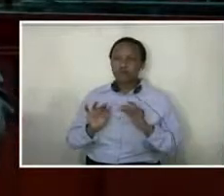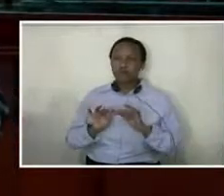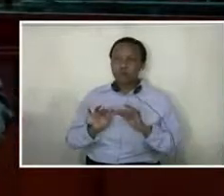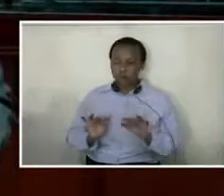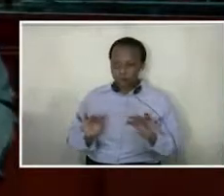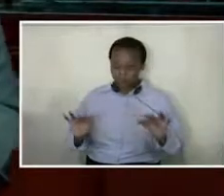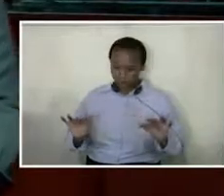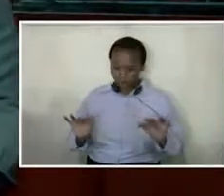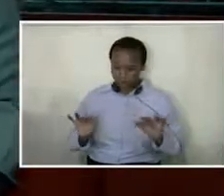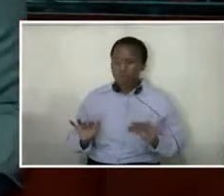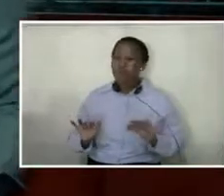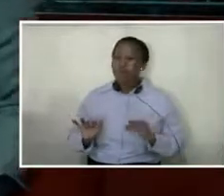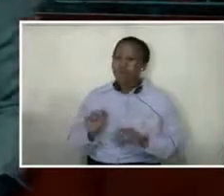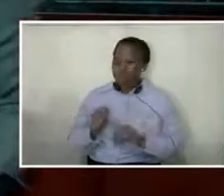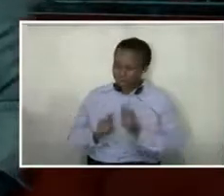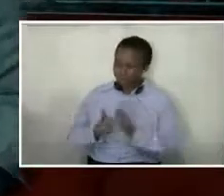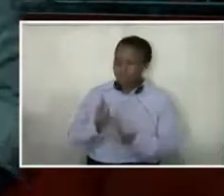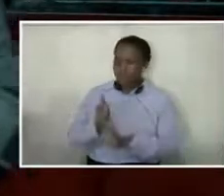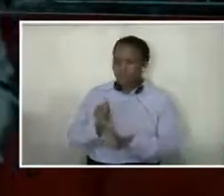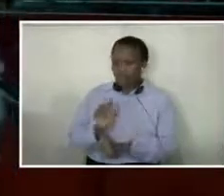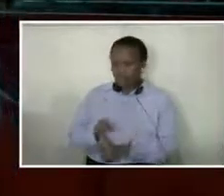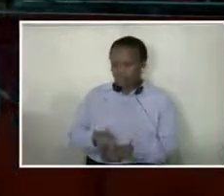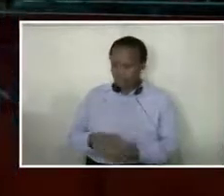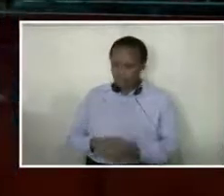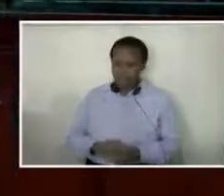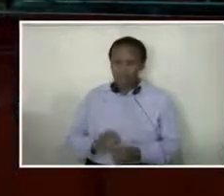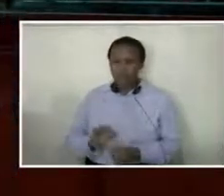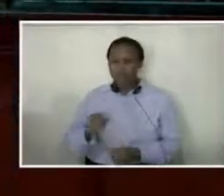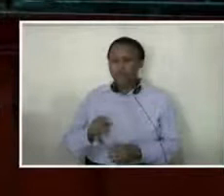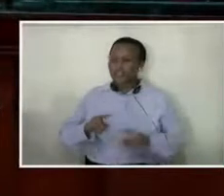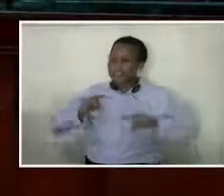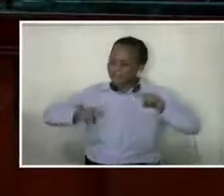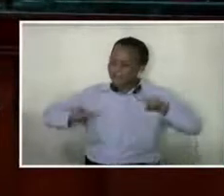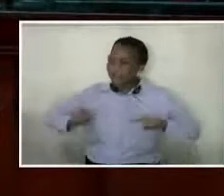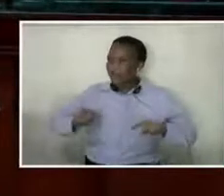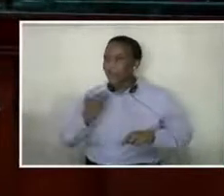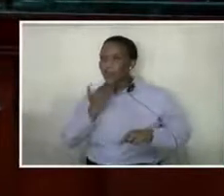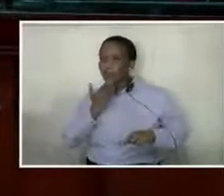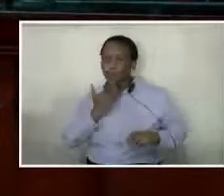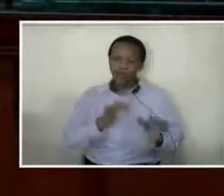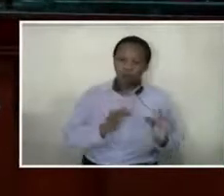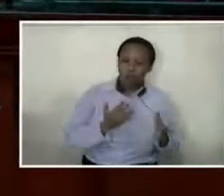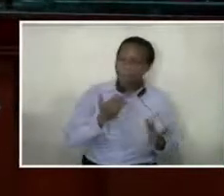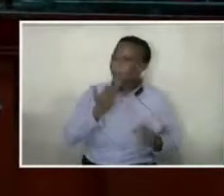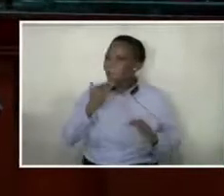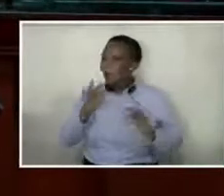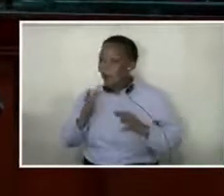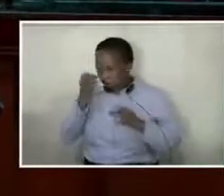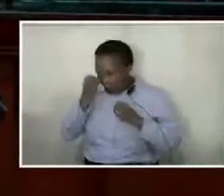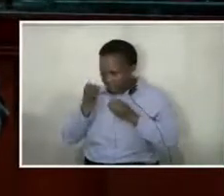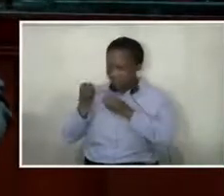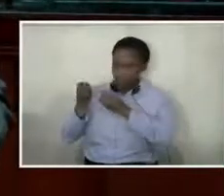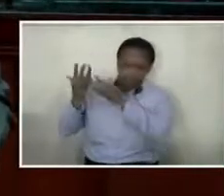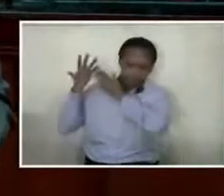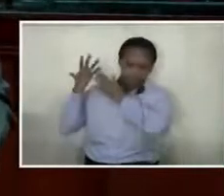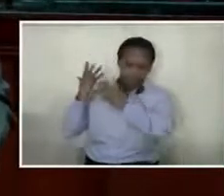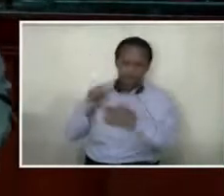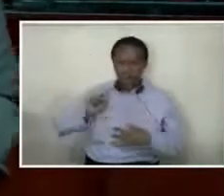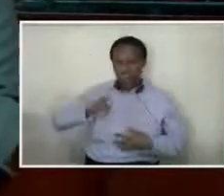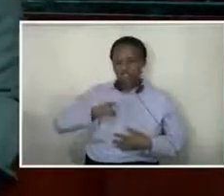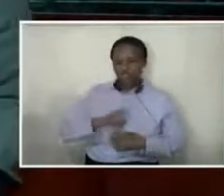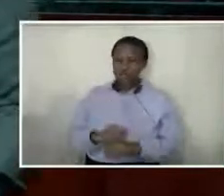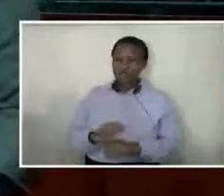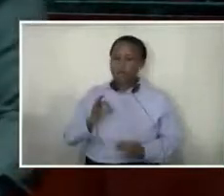ngazo. Kodwa likhona ke iqembu speaker osuzwe ngawo umsindo kuyona yonke indawo. Yonke